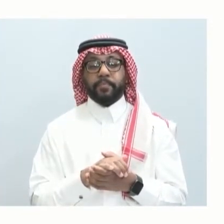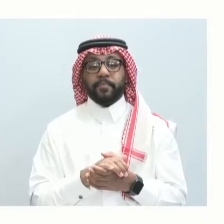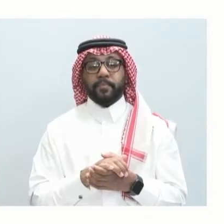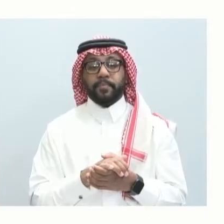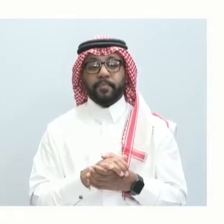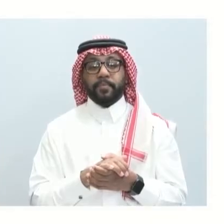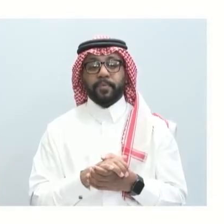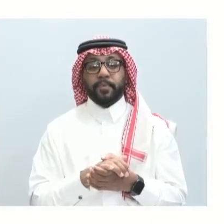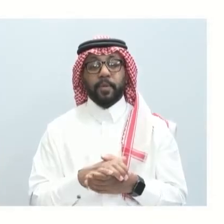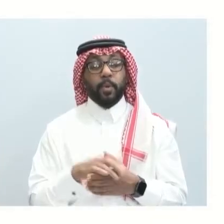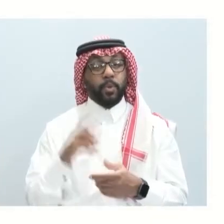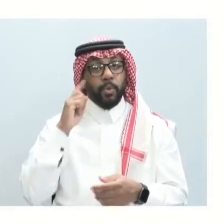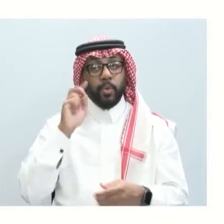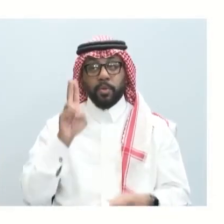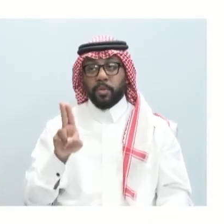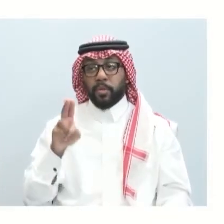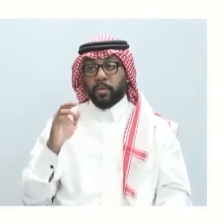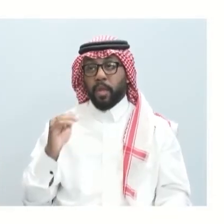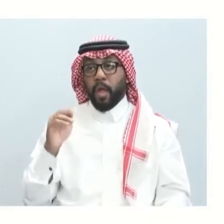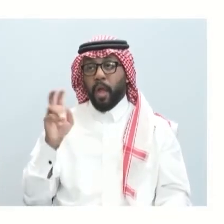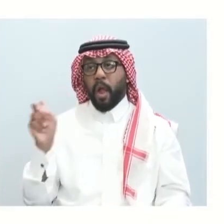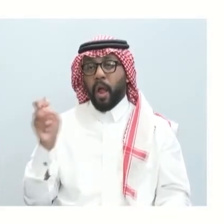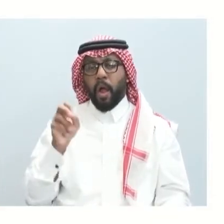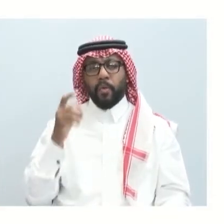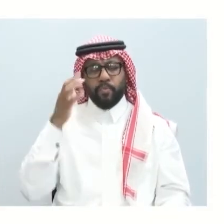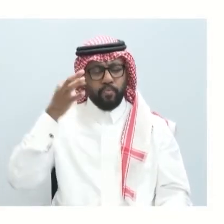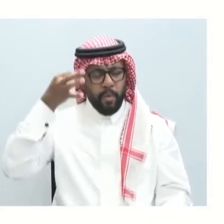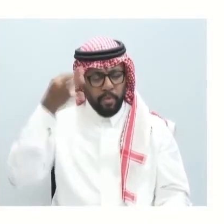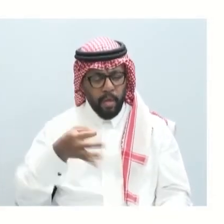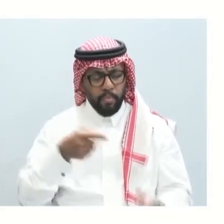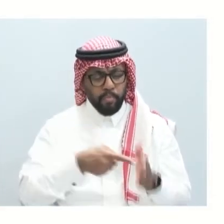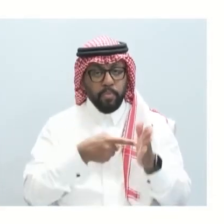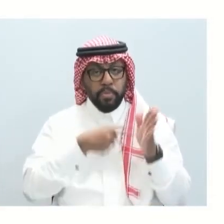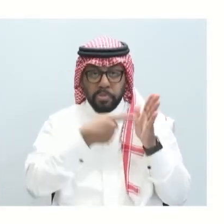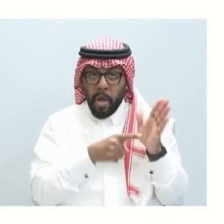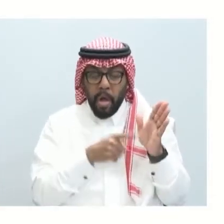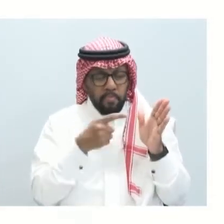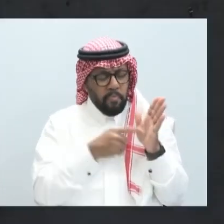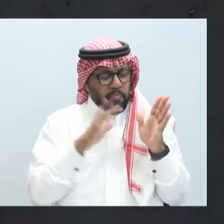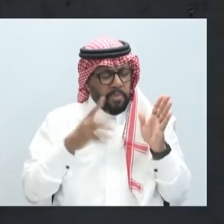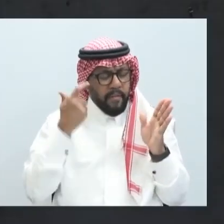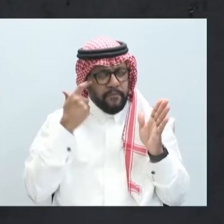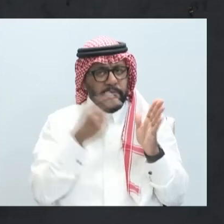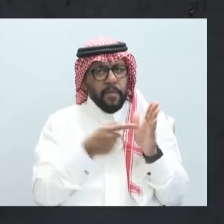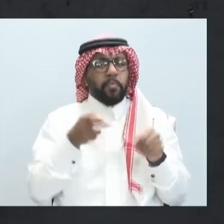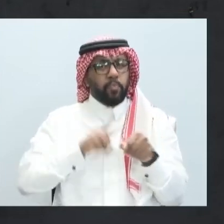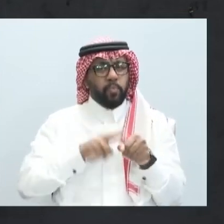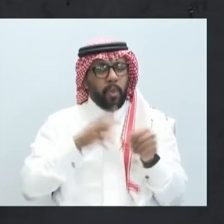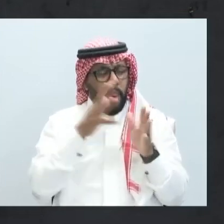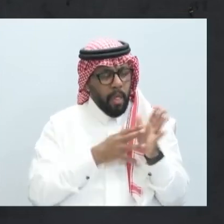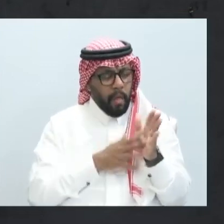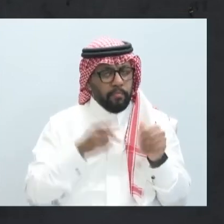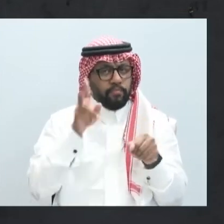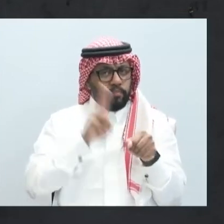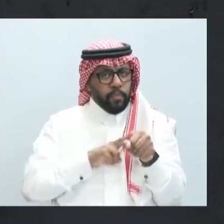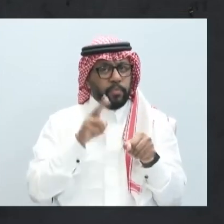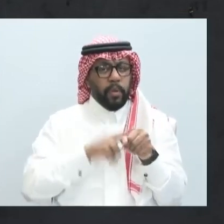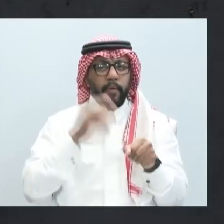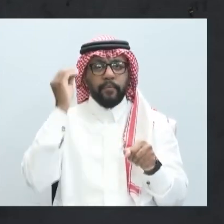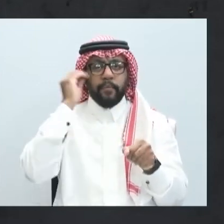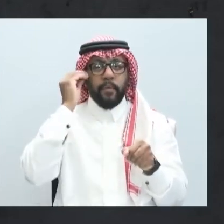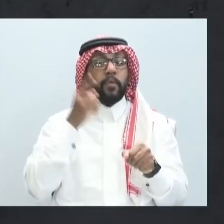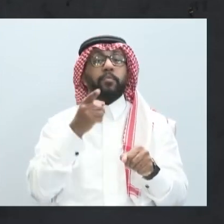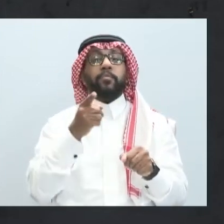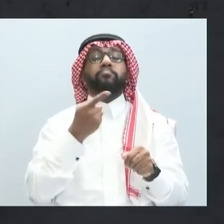ما هي ابناء وبناتي ان اتحقق من صحه ومعقوليه اجابه بارك الله فيكم اذا ما